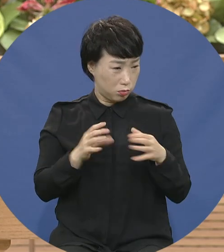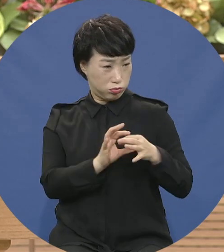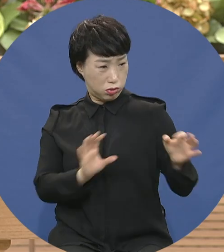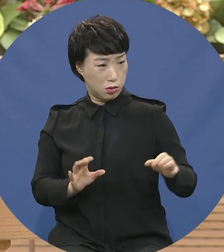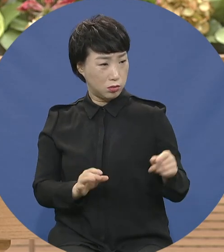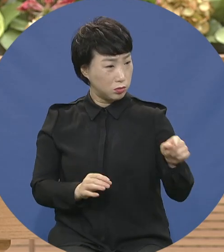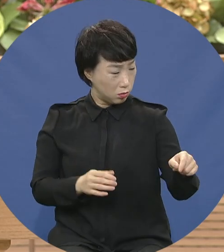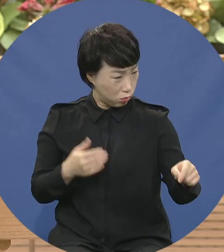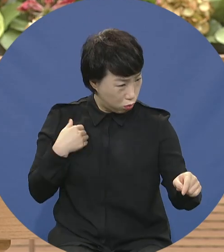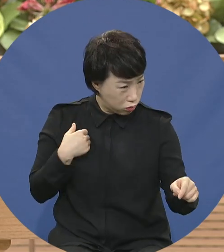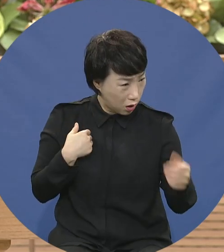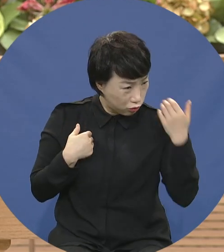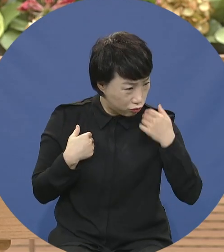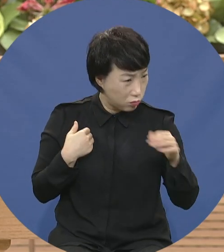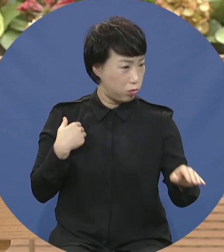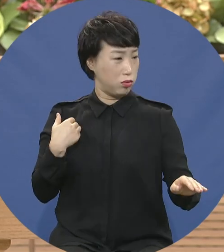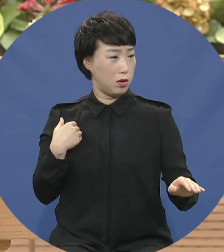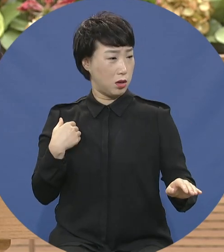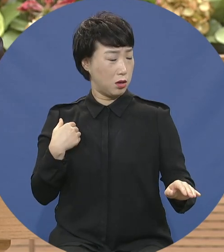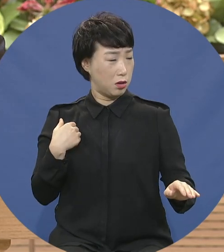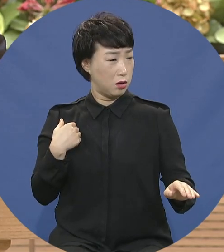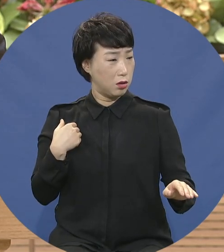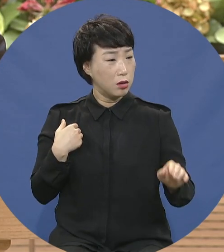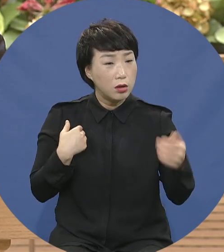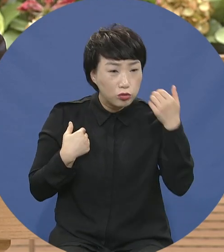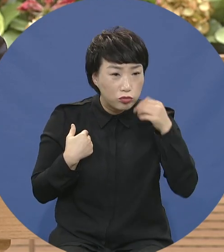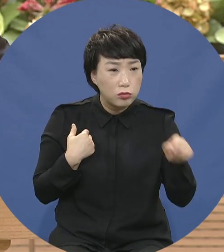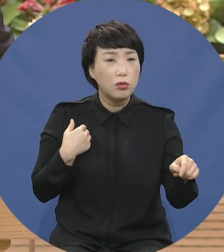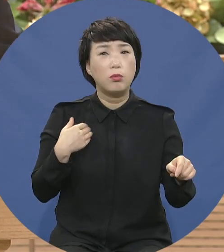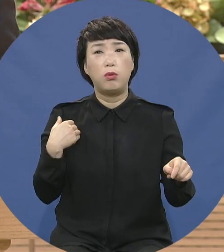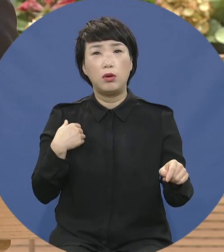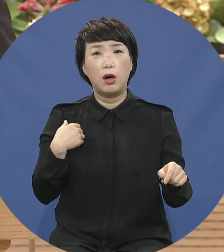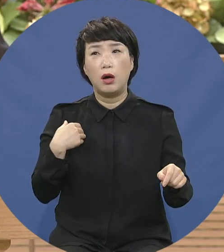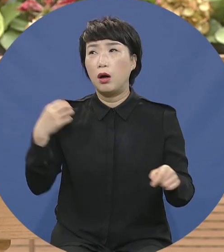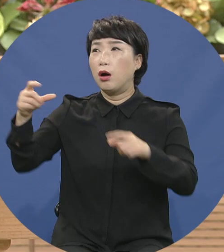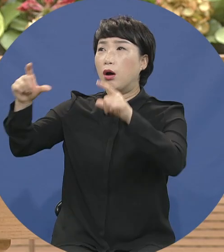너 몰라. 나도 너 몰라.